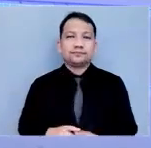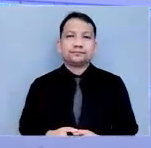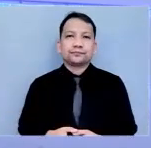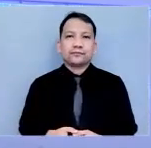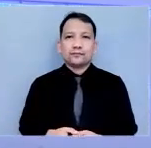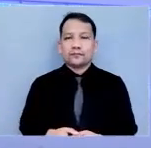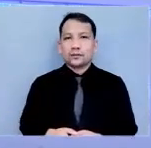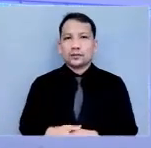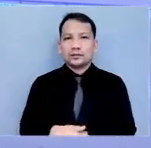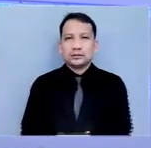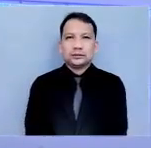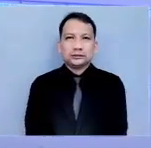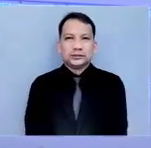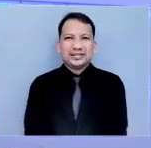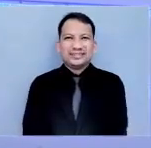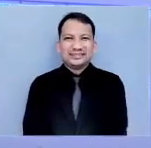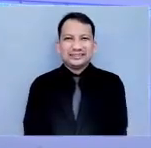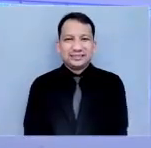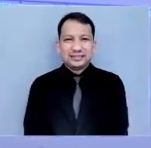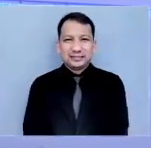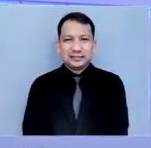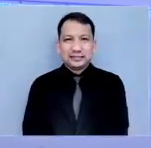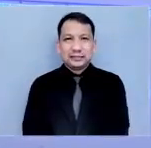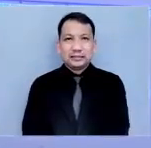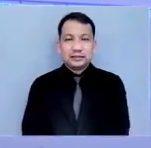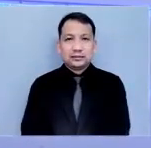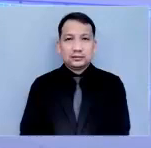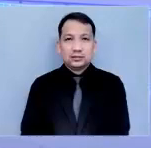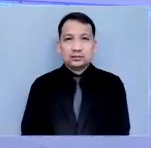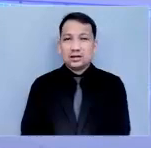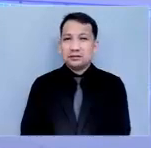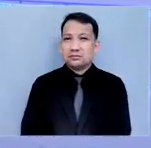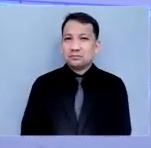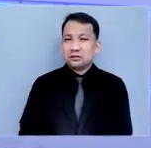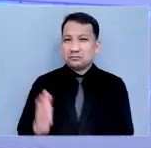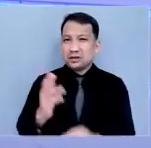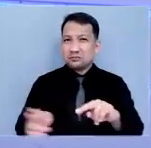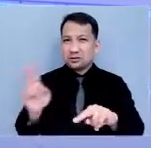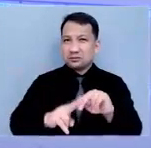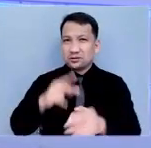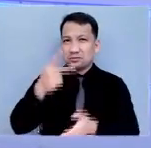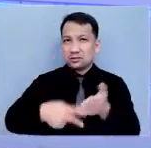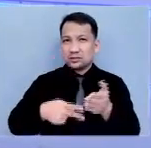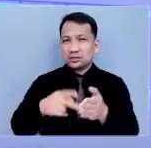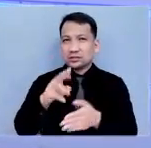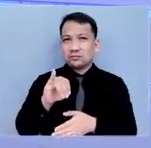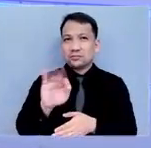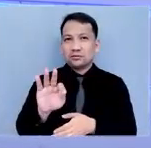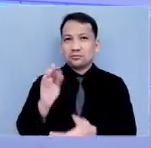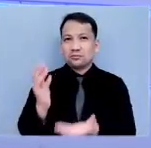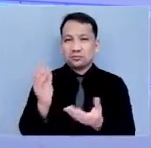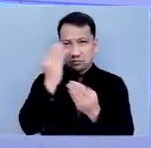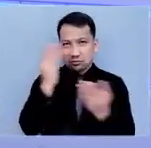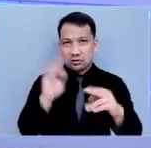Nagbabalaang isang dating opisyal na posibleng tumaas ang binabayarang buwis ng taong bayan dahil sa Maharlika Wealth Fund. Maaari rin daw mas